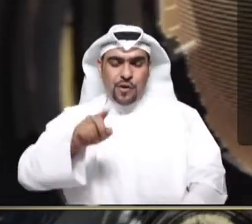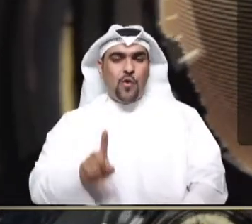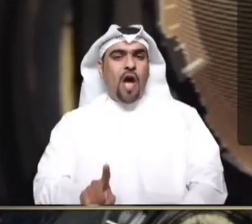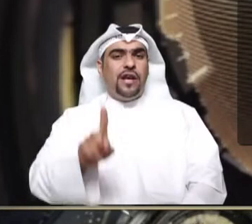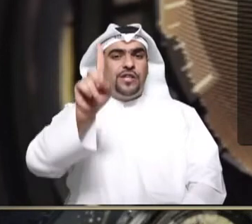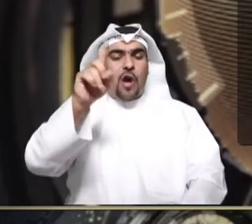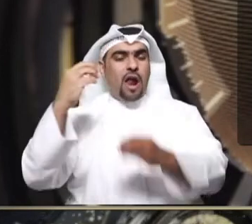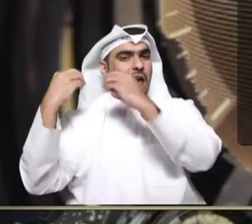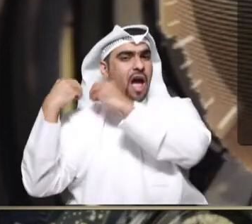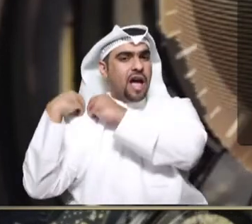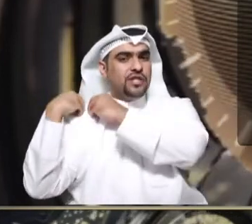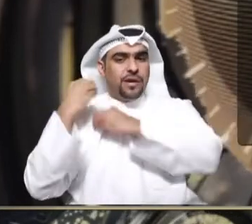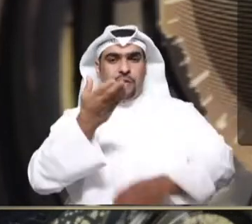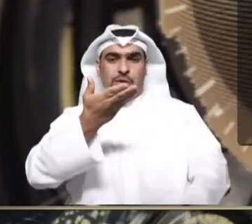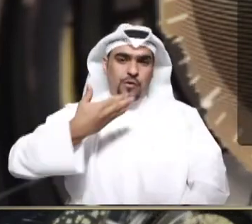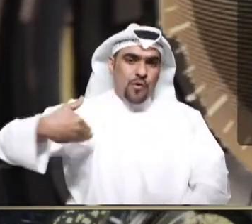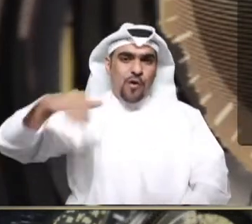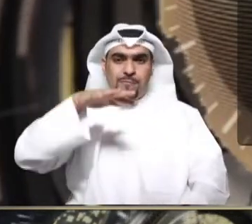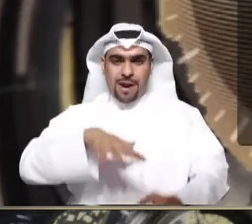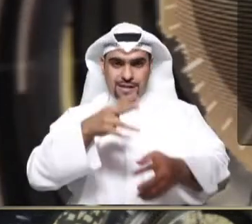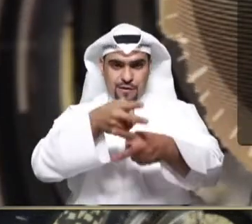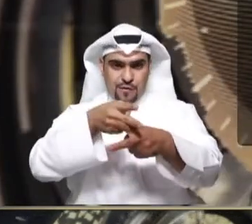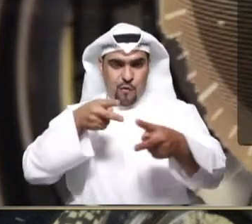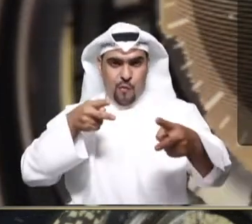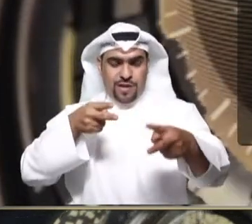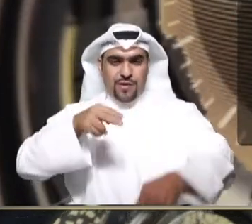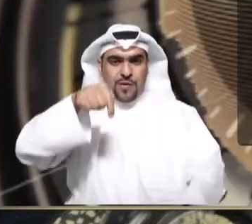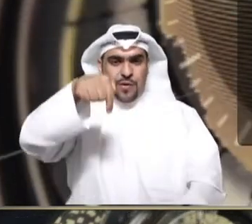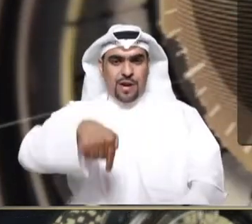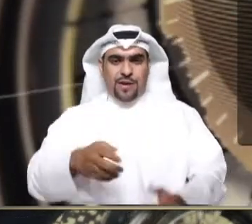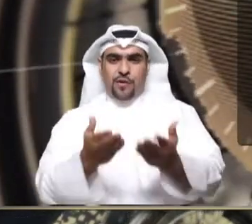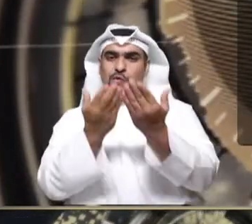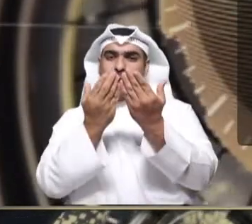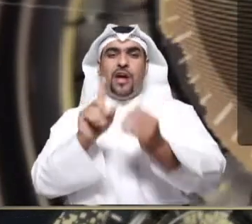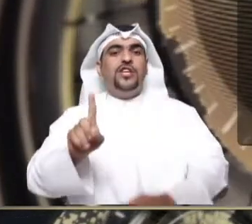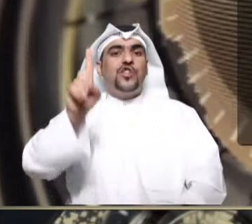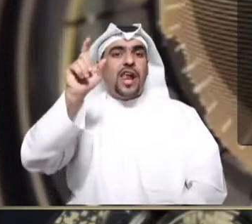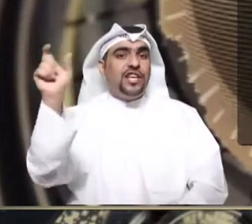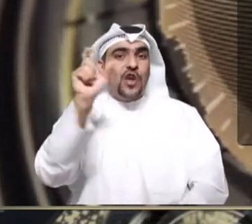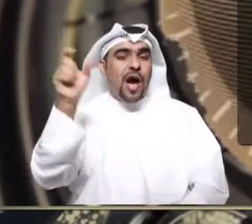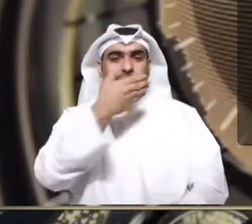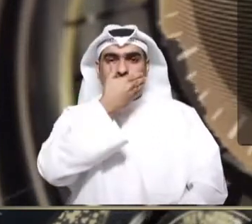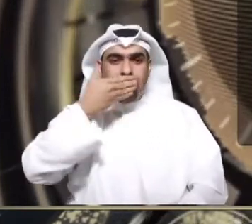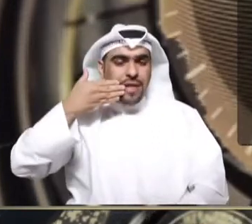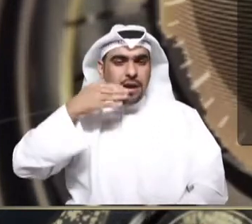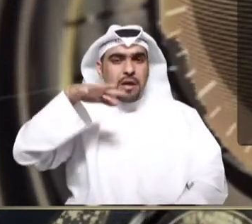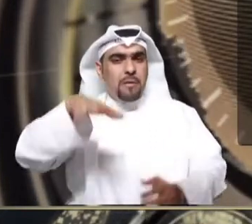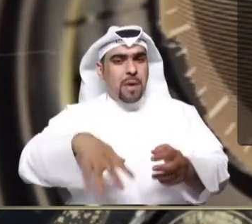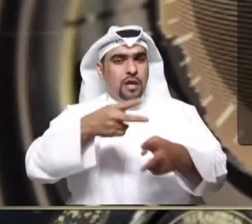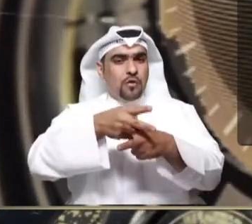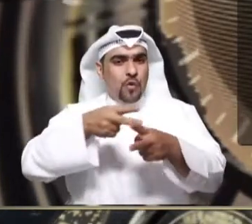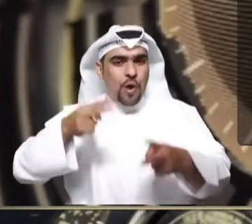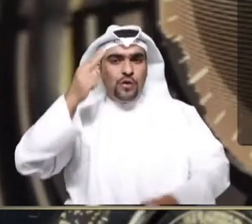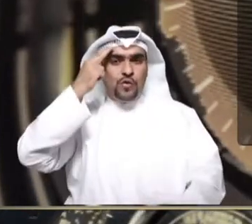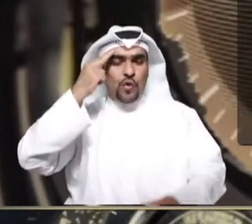رمضان المبارك، سائلا المولى عز وجل أن يعيد هذا الشهر الفضيل على البلدين الشقيقين والشعبين